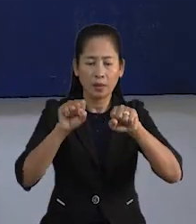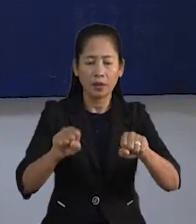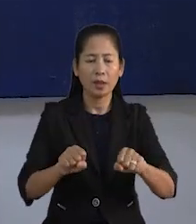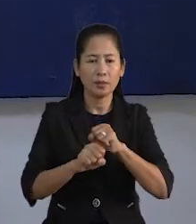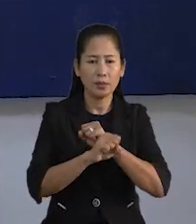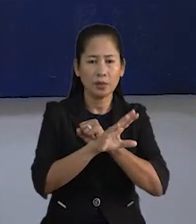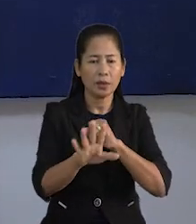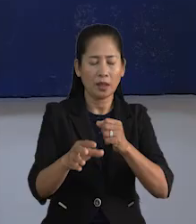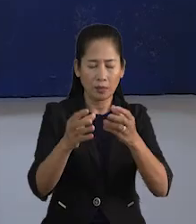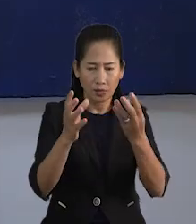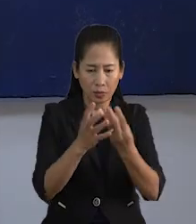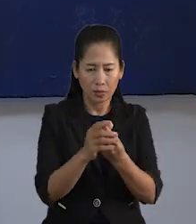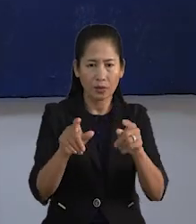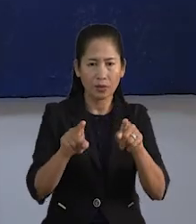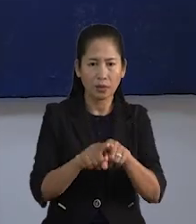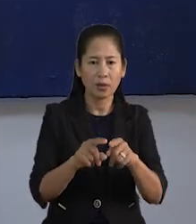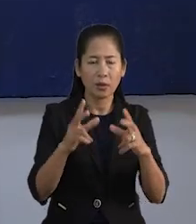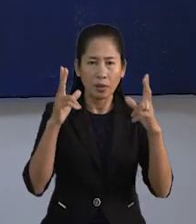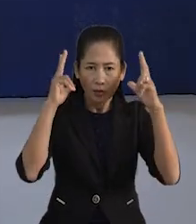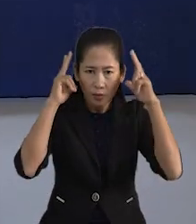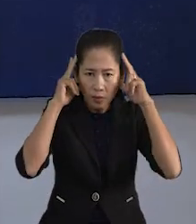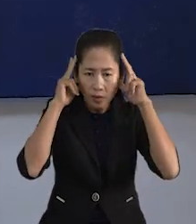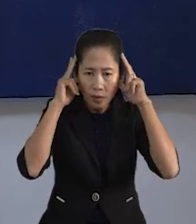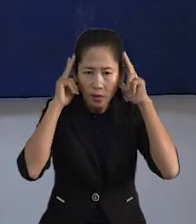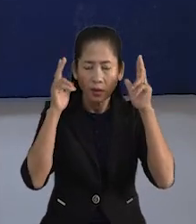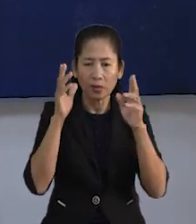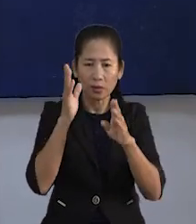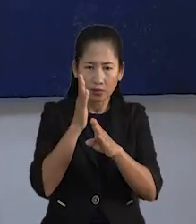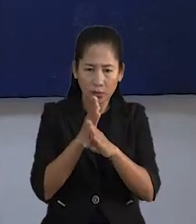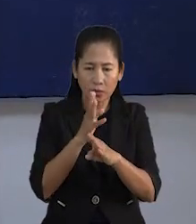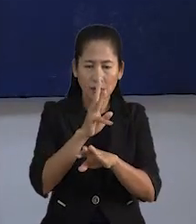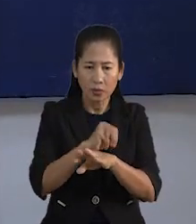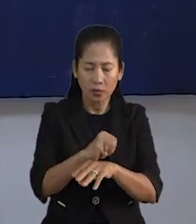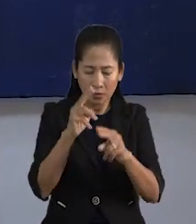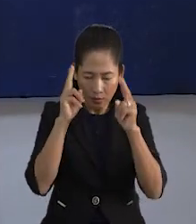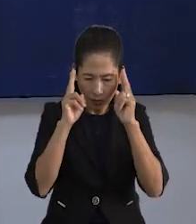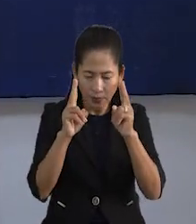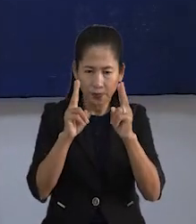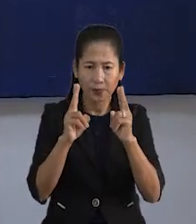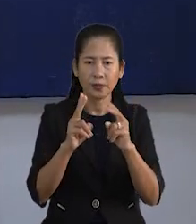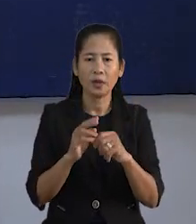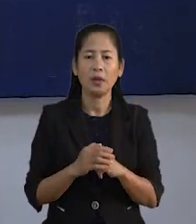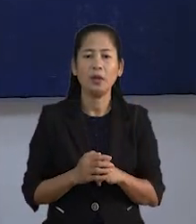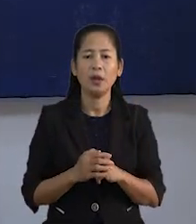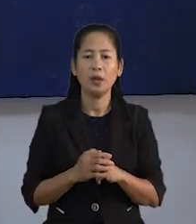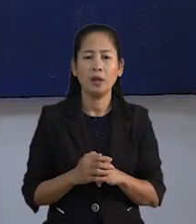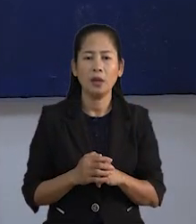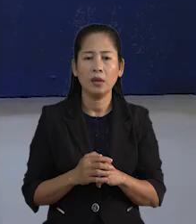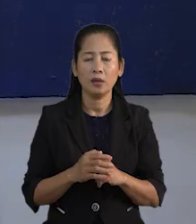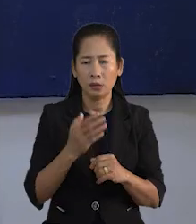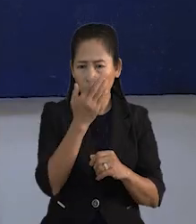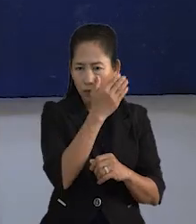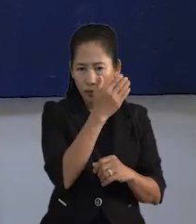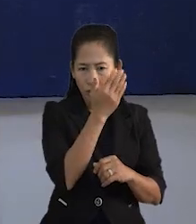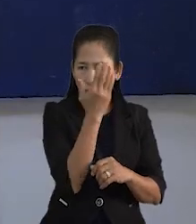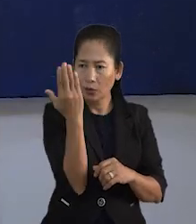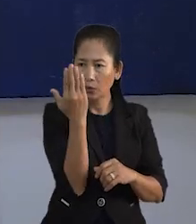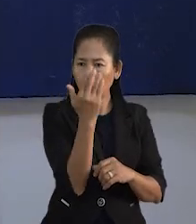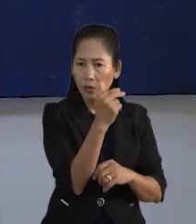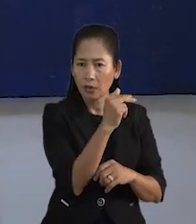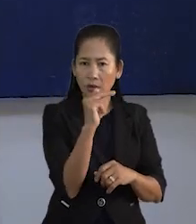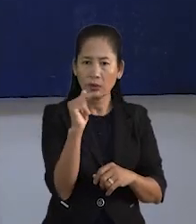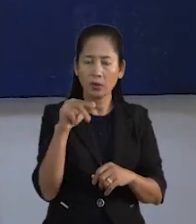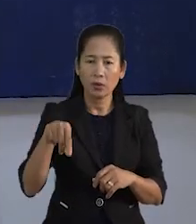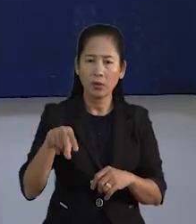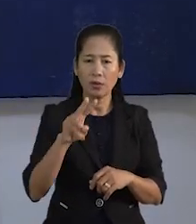ព្វផ្សាយមួយចំនួនដូចជា Facebook ជាផ្លូវការរបស់ក្រសួងអប់រំបាទទូរទស្សន៍តតក